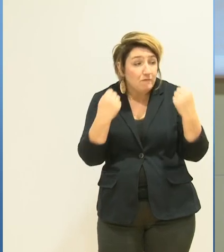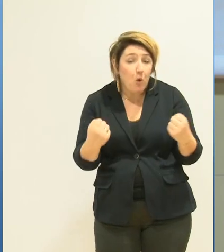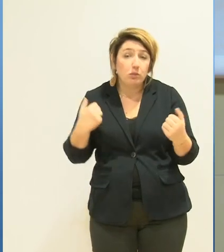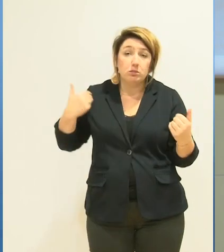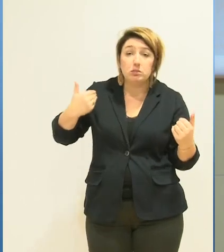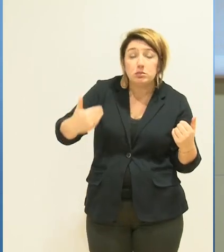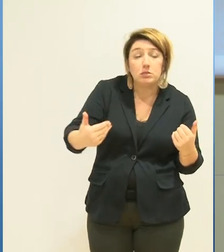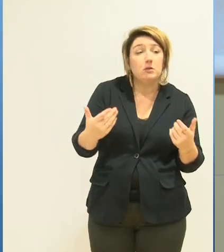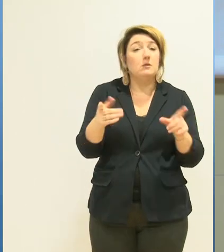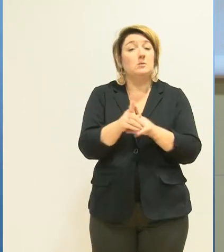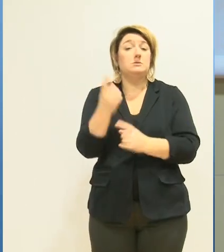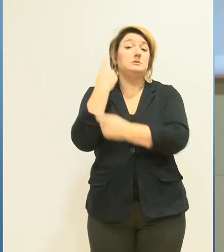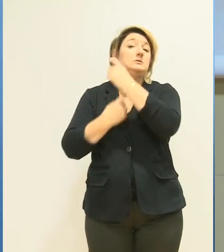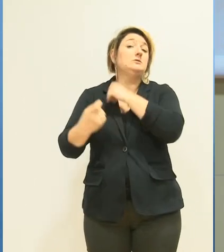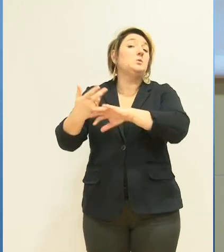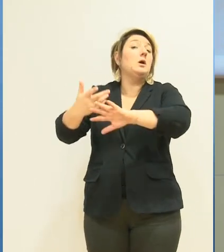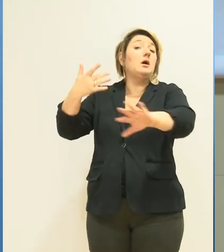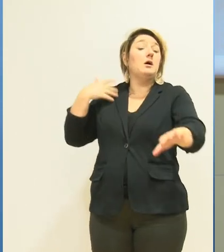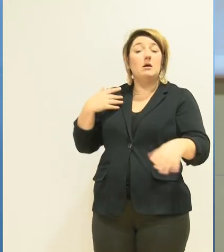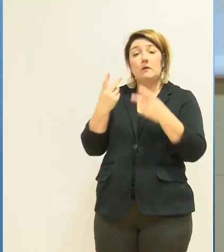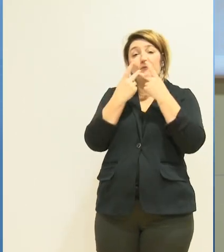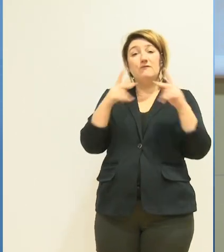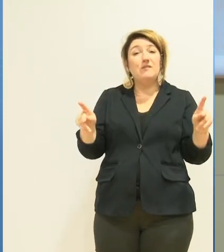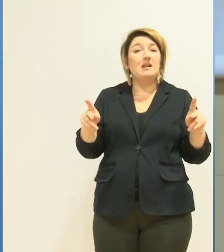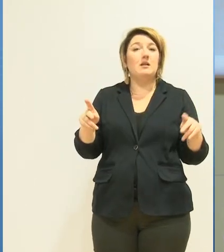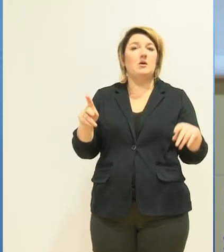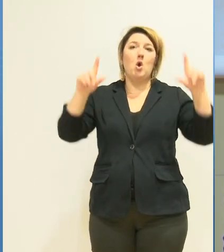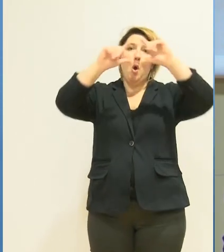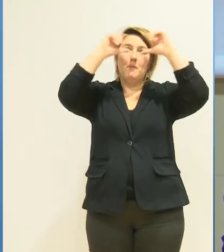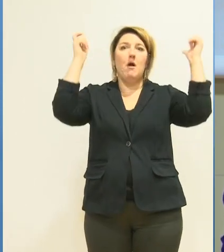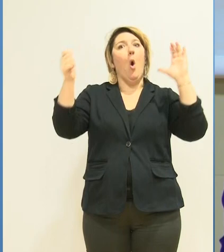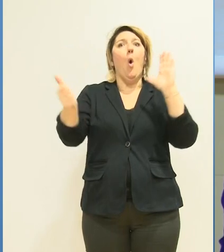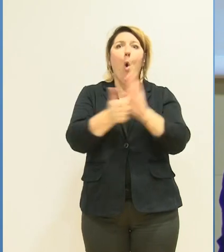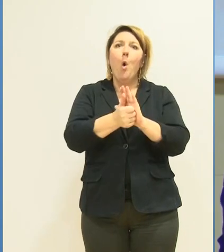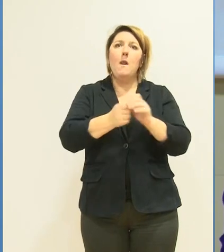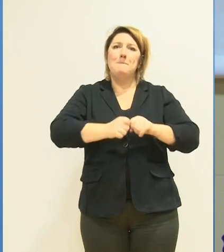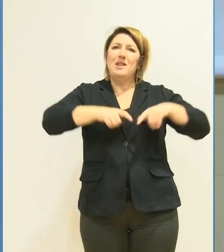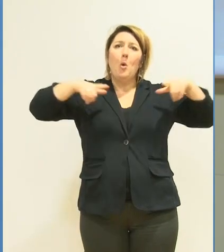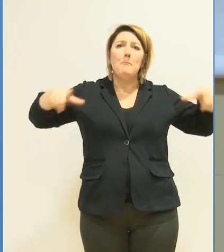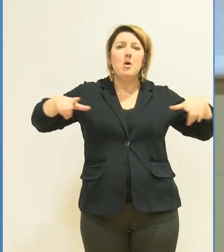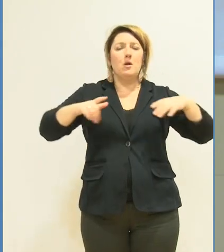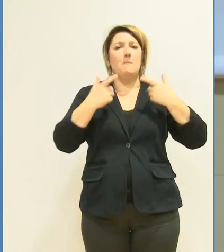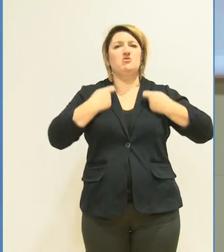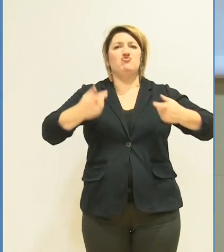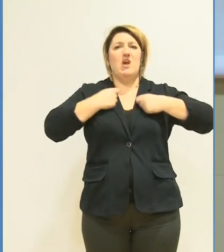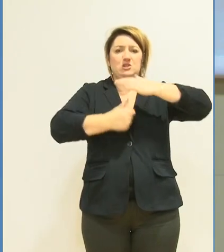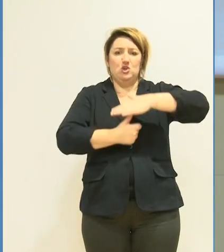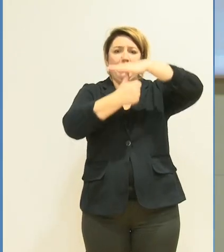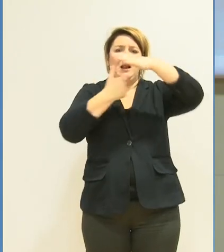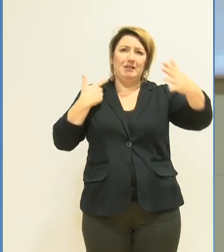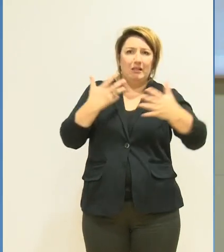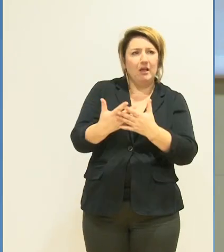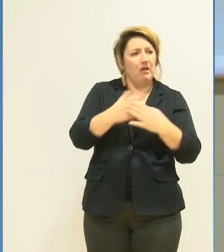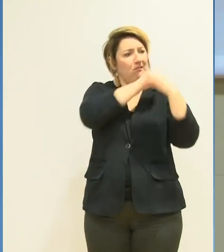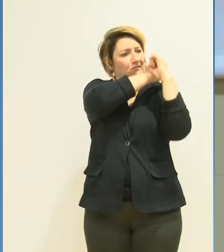d'une histoire où la ville a fait métropole et à porter des charges de centralité c'est ainsi c'est une autre histoire